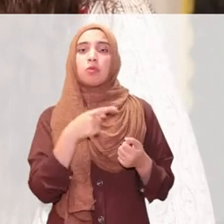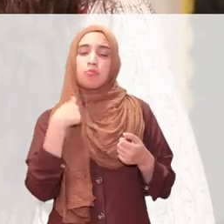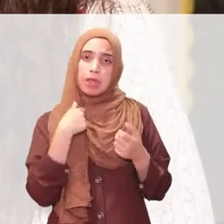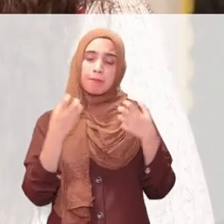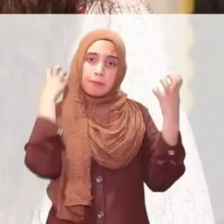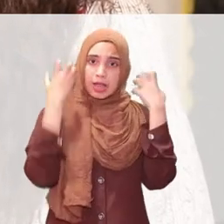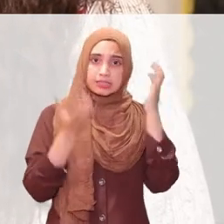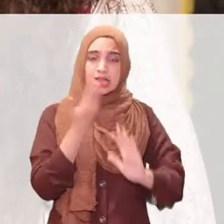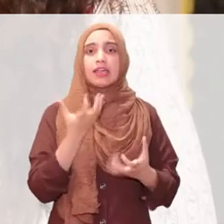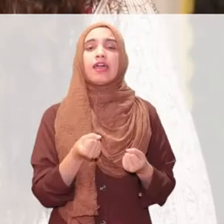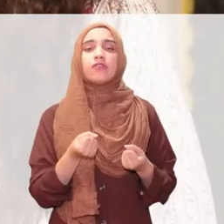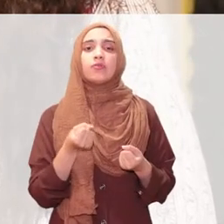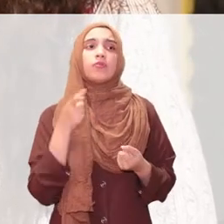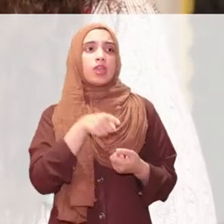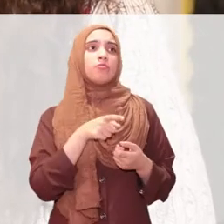अमेज़न